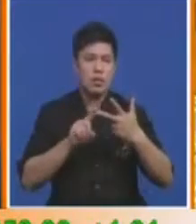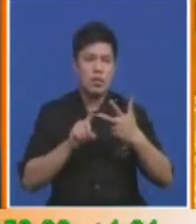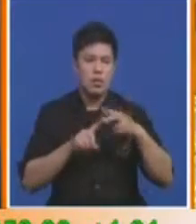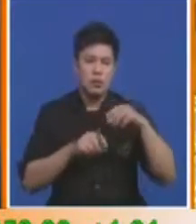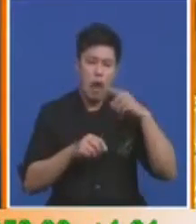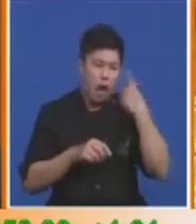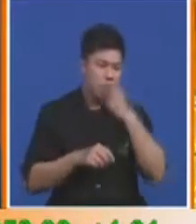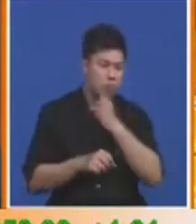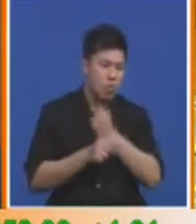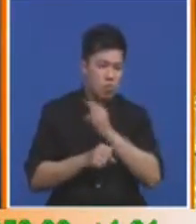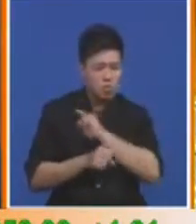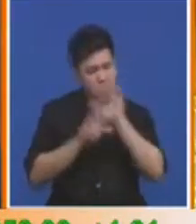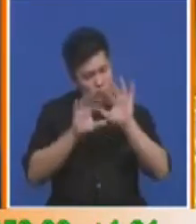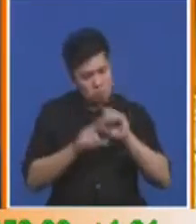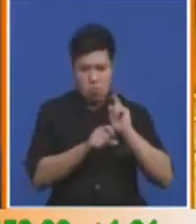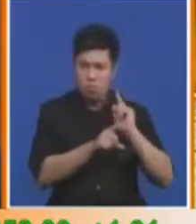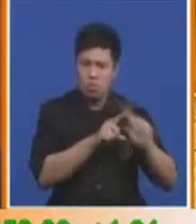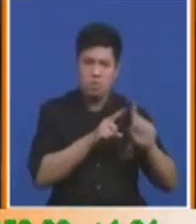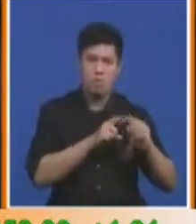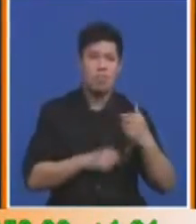างเงี้ย